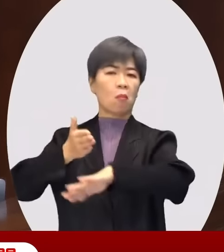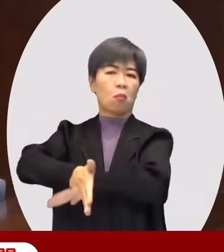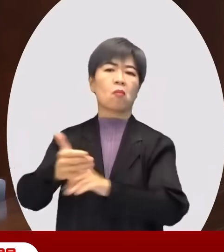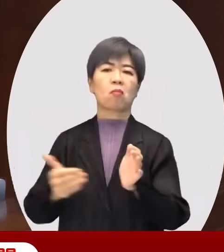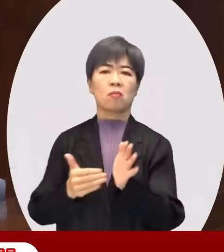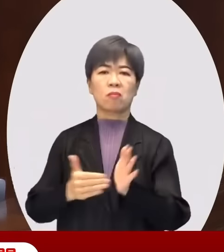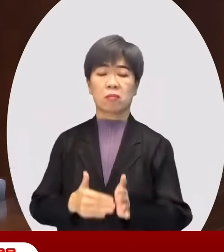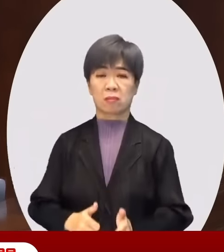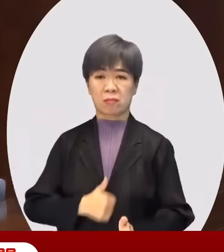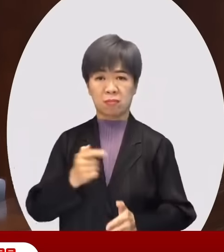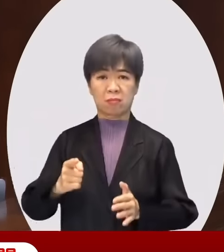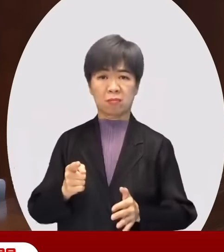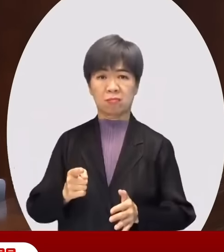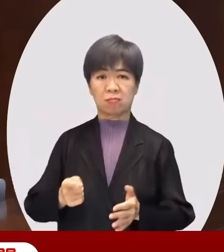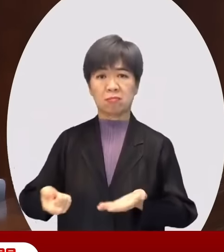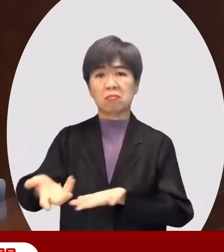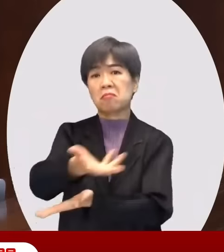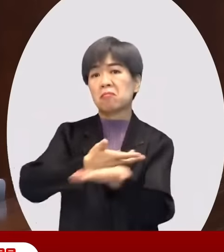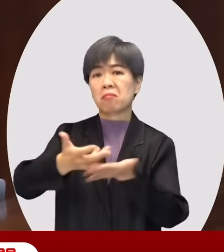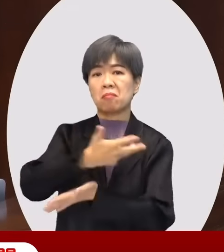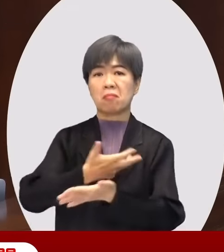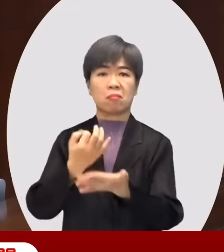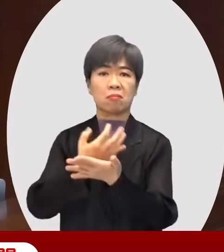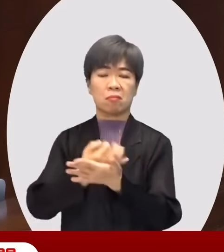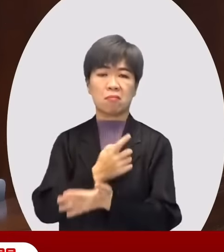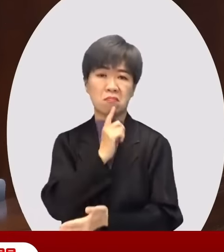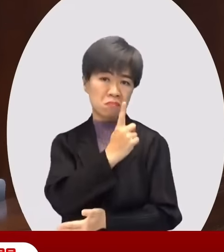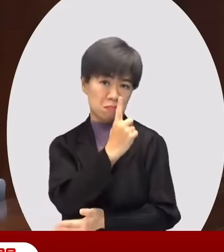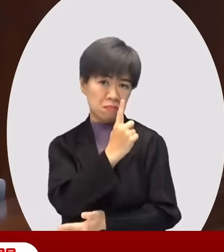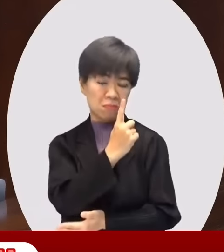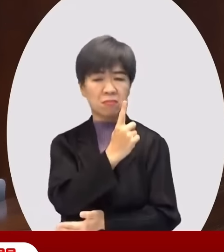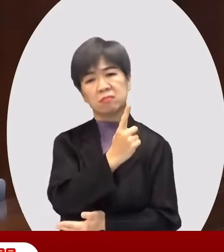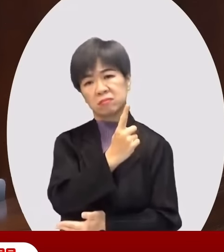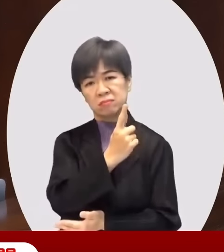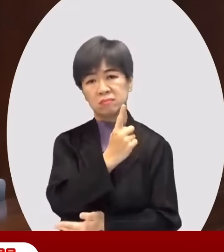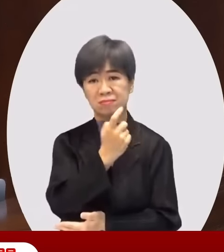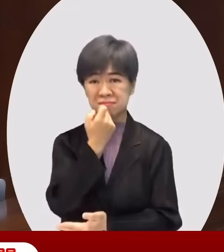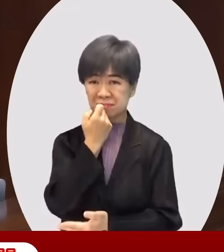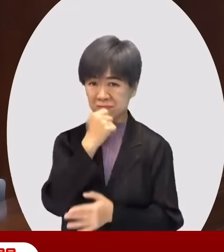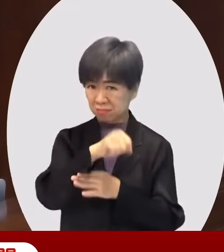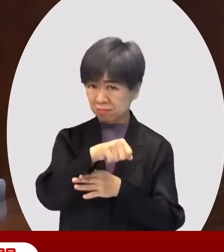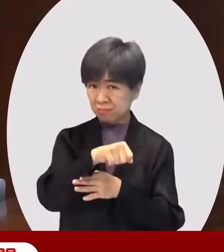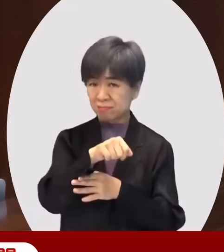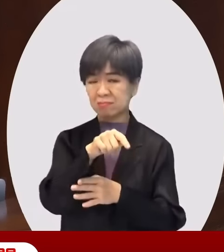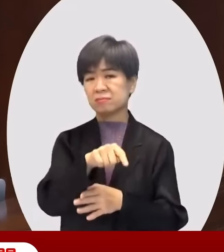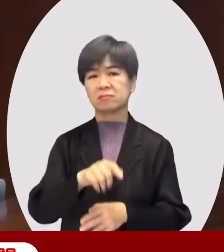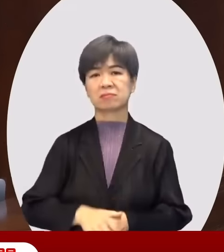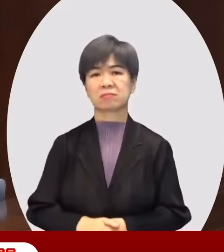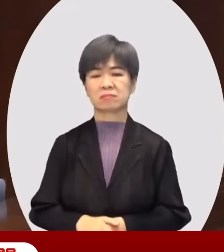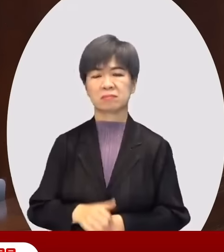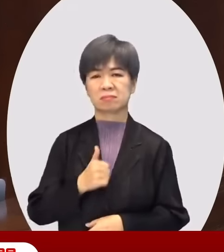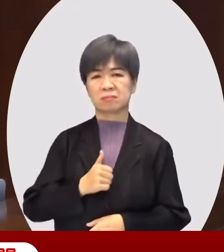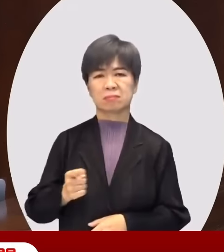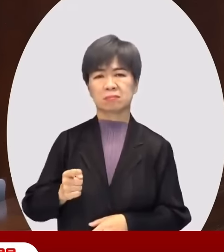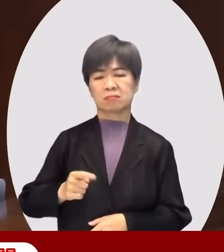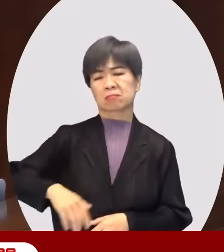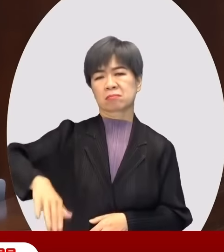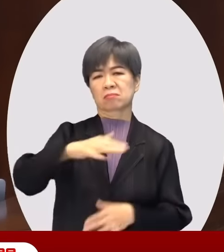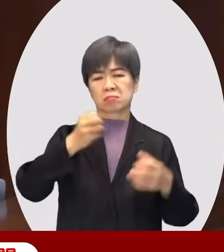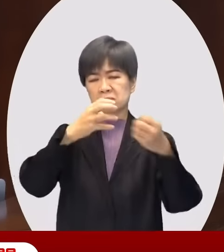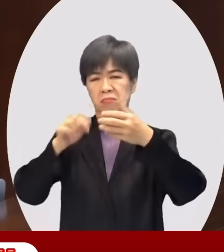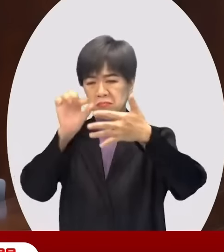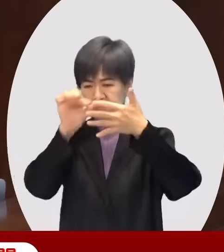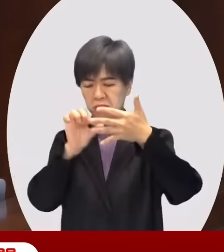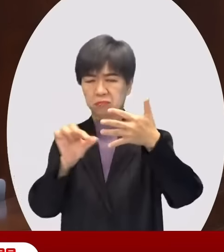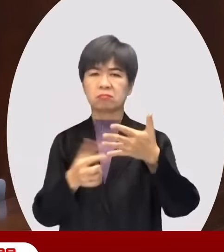过，没有真正的广泛讨论。如果一位勉强可以算的话，仍然不是真正的广泛讨论，更没有